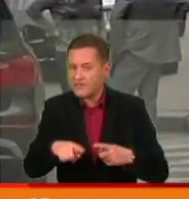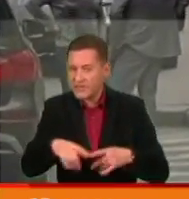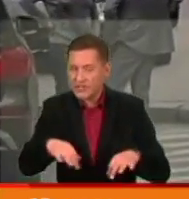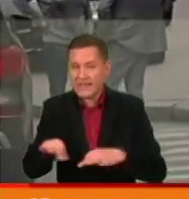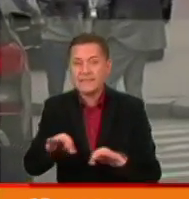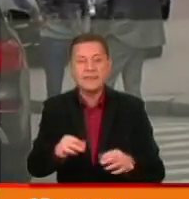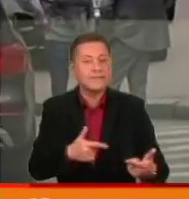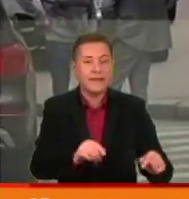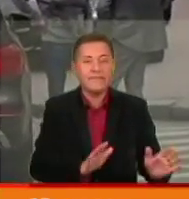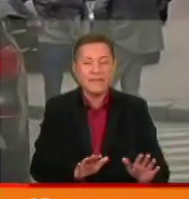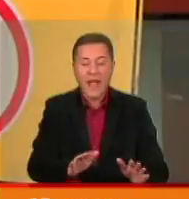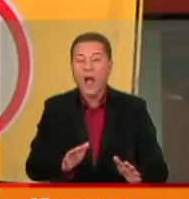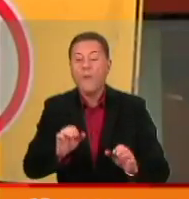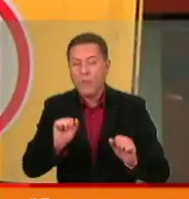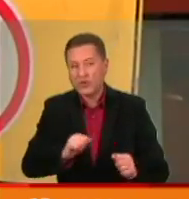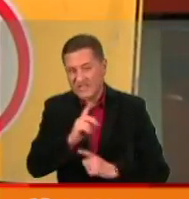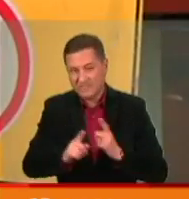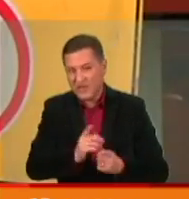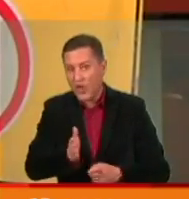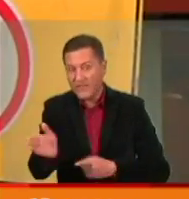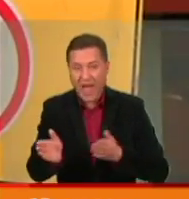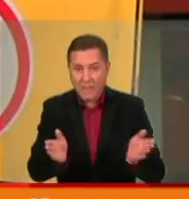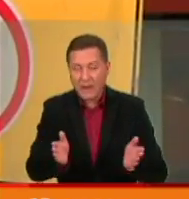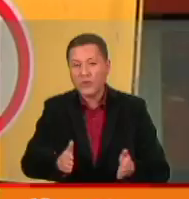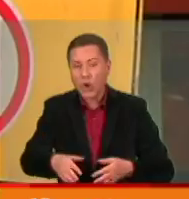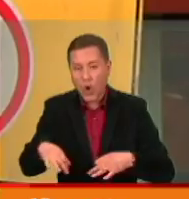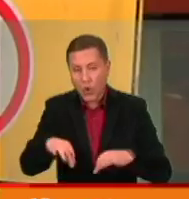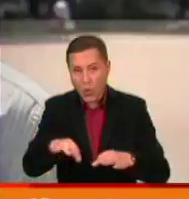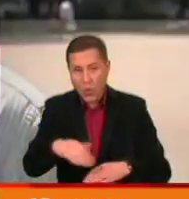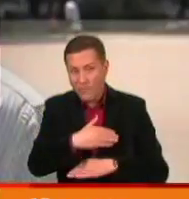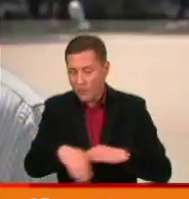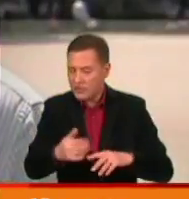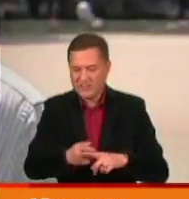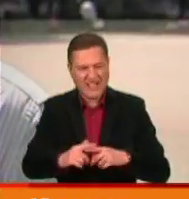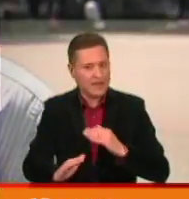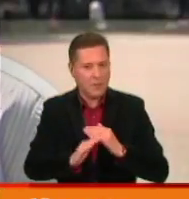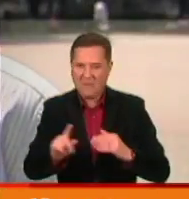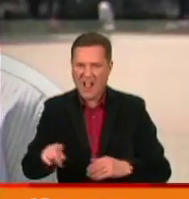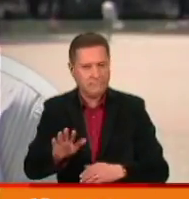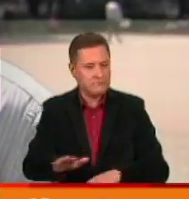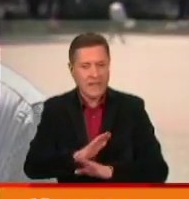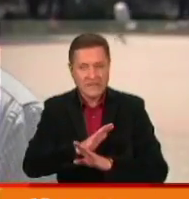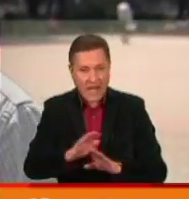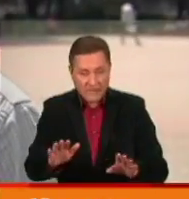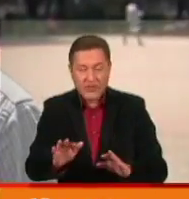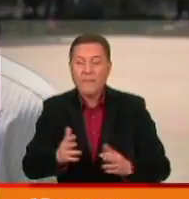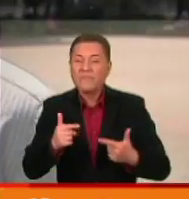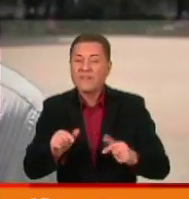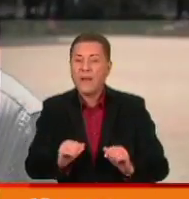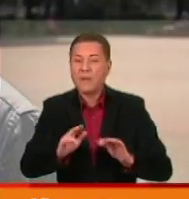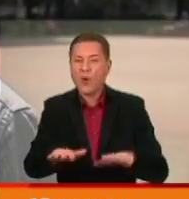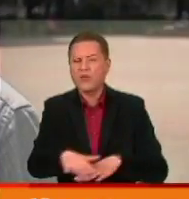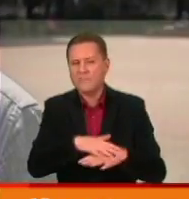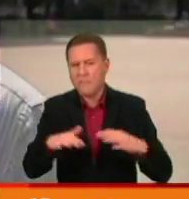можуть змінювати навіть напрямки руху вулиць. Щоправда, і це допомагає не завжди. На самом деле, там, де проходять масові якісь события,